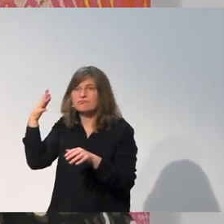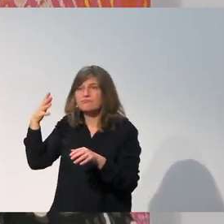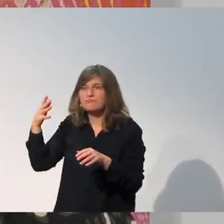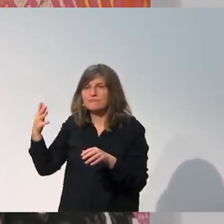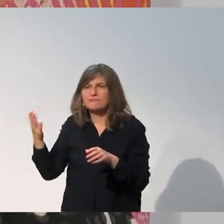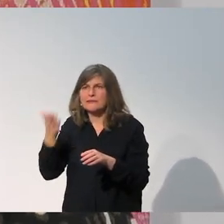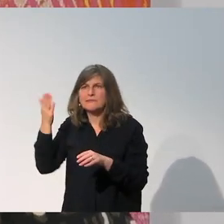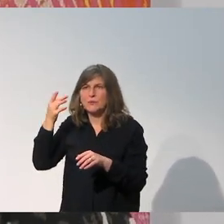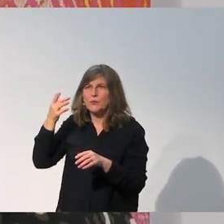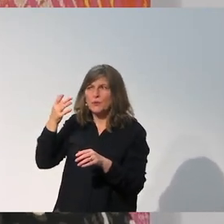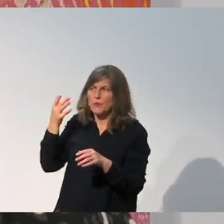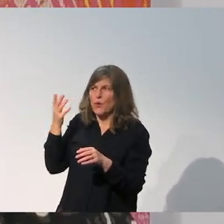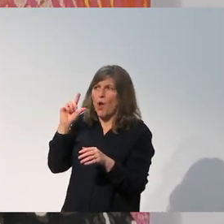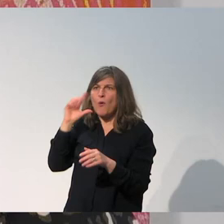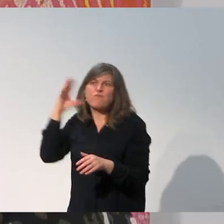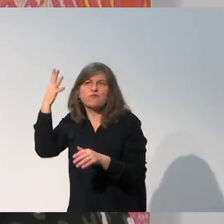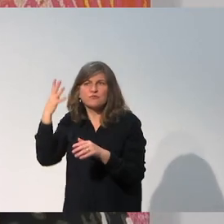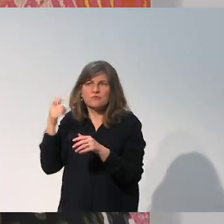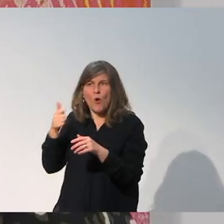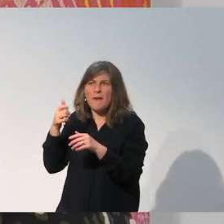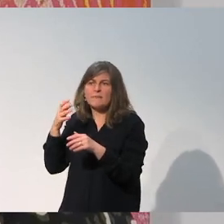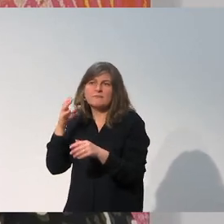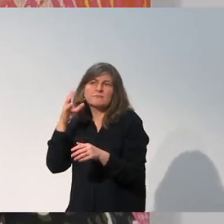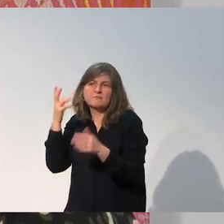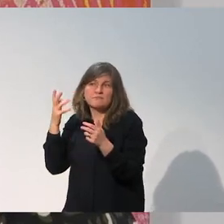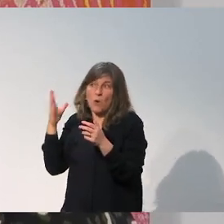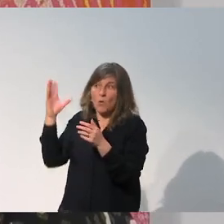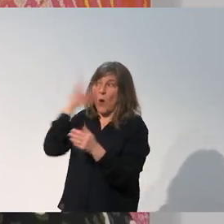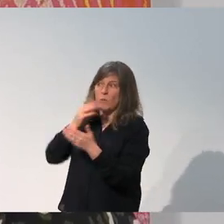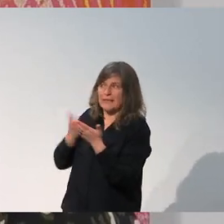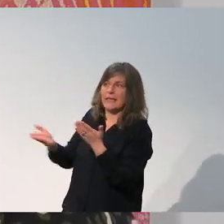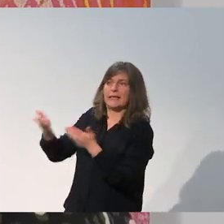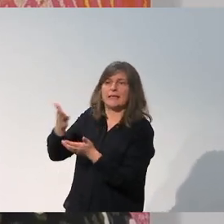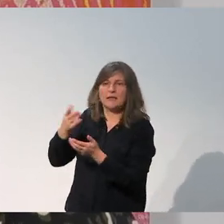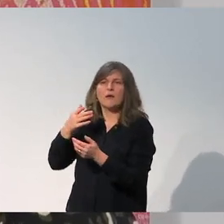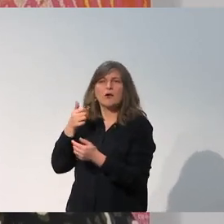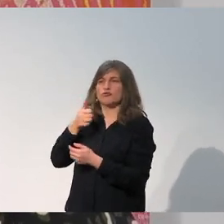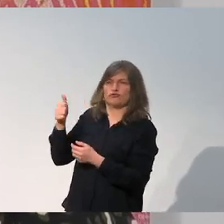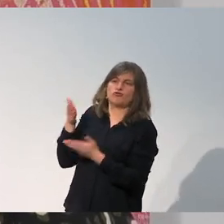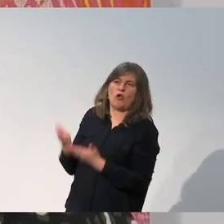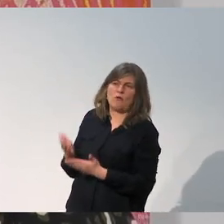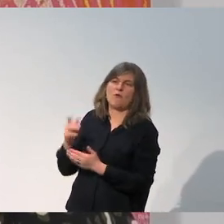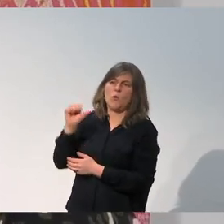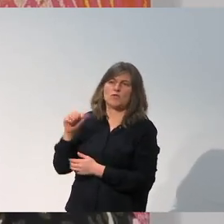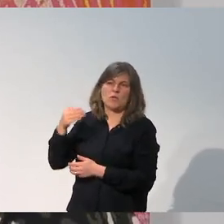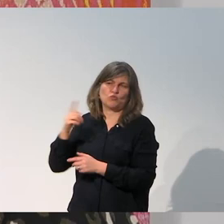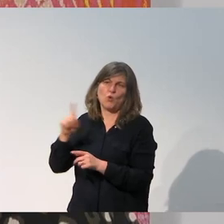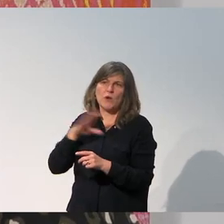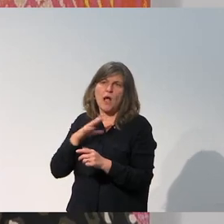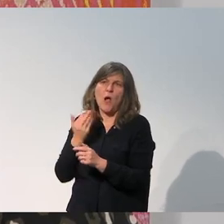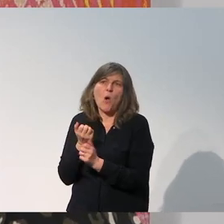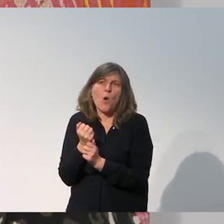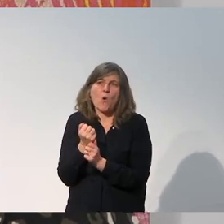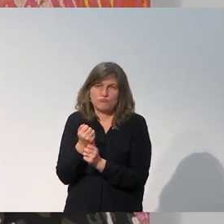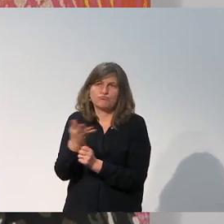voulu capter l'énergie du soleil? C'est pas le cas seulement d'Augustin Mouchot, mais d'autres cas sans doute. C'est vraiment à